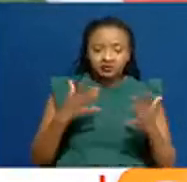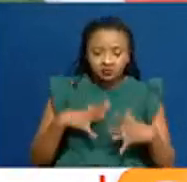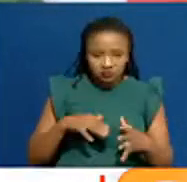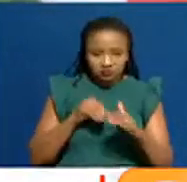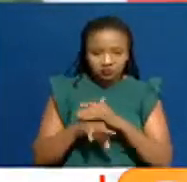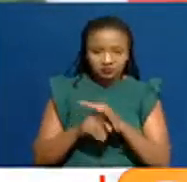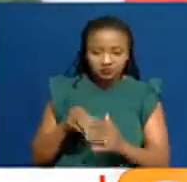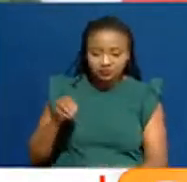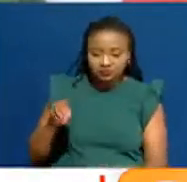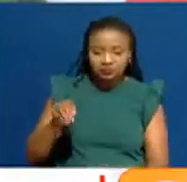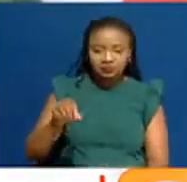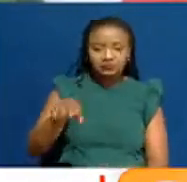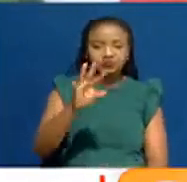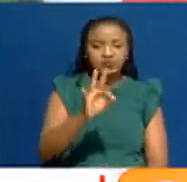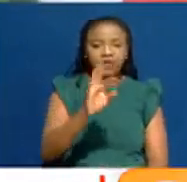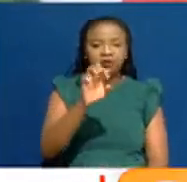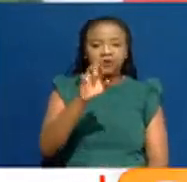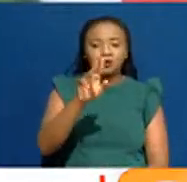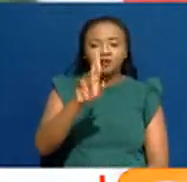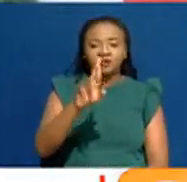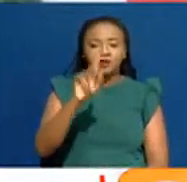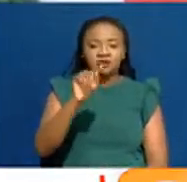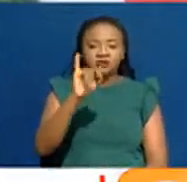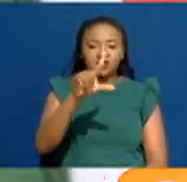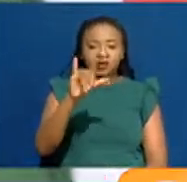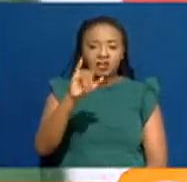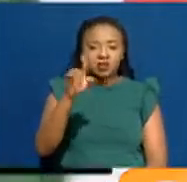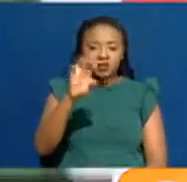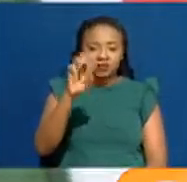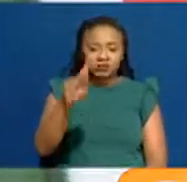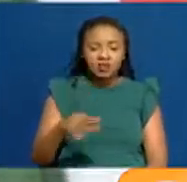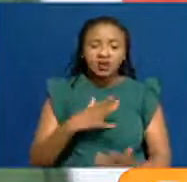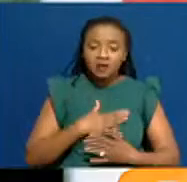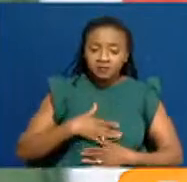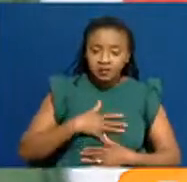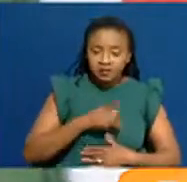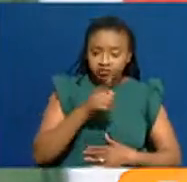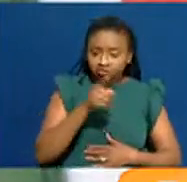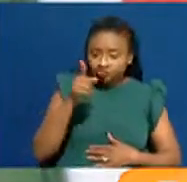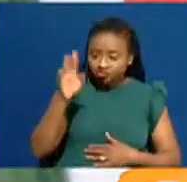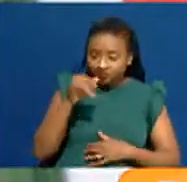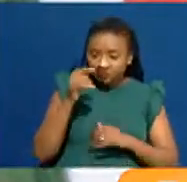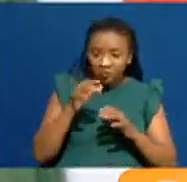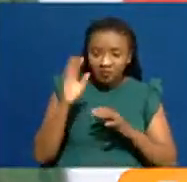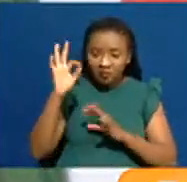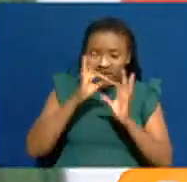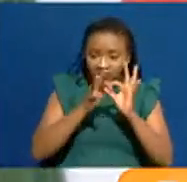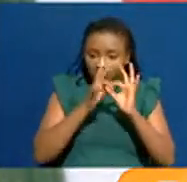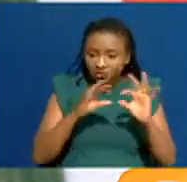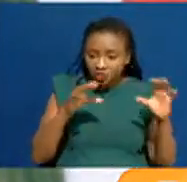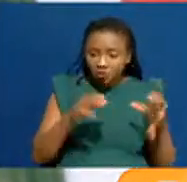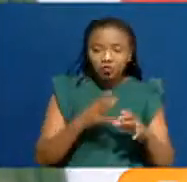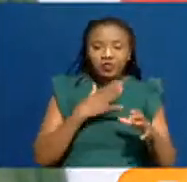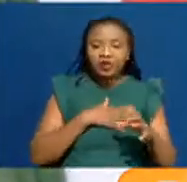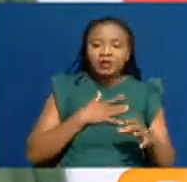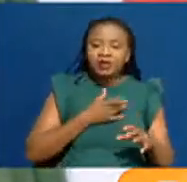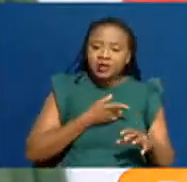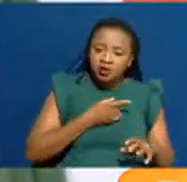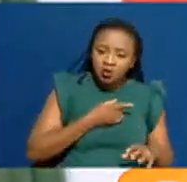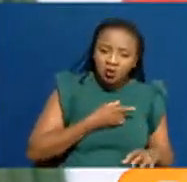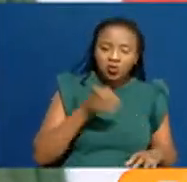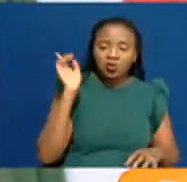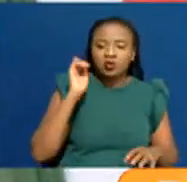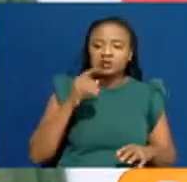wale wametoka area za Azimio waende waambie wakulima wawachane na magavana na MP